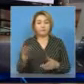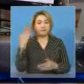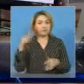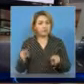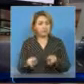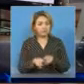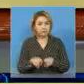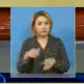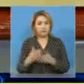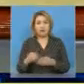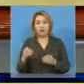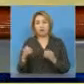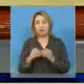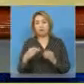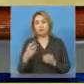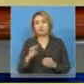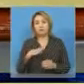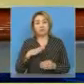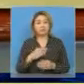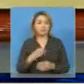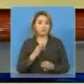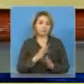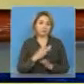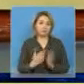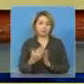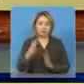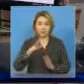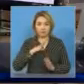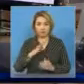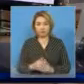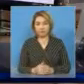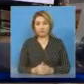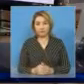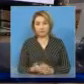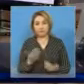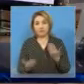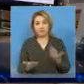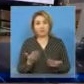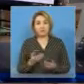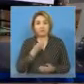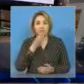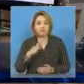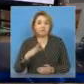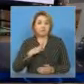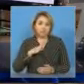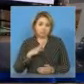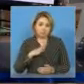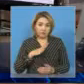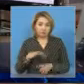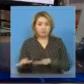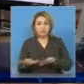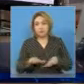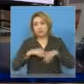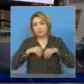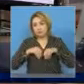салыстырғанда 10,5%-ға жоғары болып тұр. Енді біз енді үміттеніп отырмыз, егер де бұндай жақсы жағдай болып жатқан жағдайда шаруашылықтар